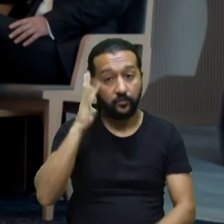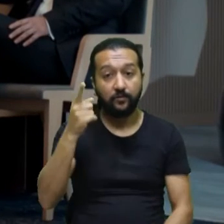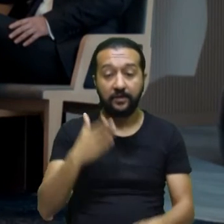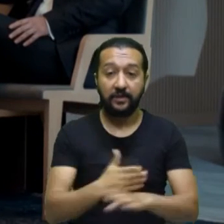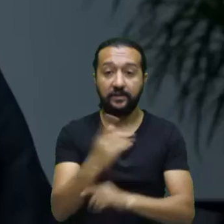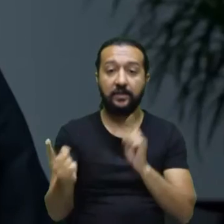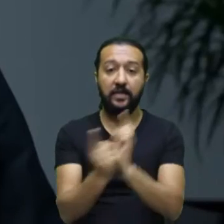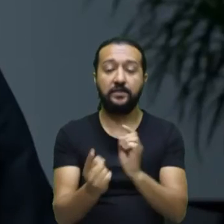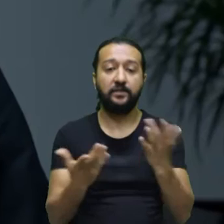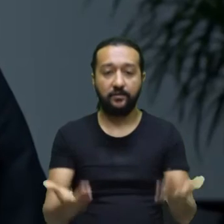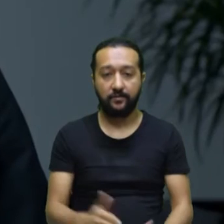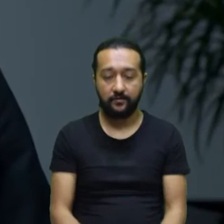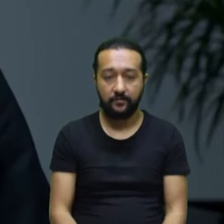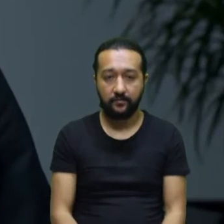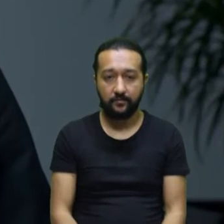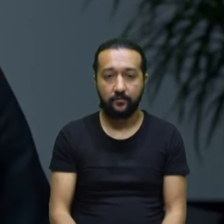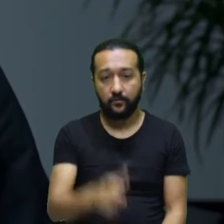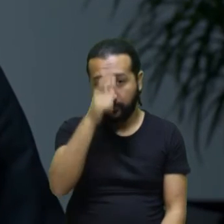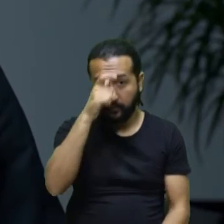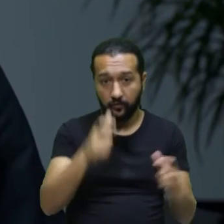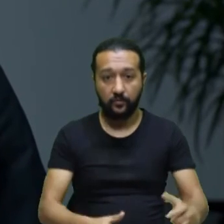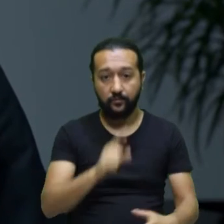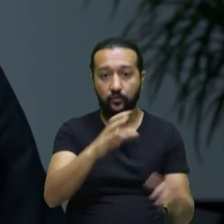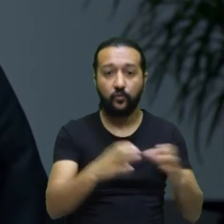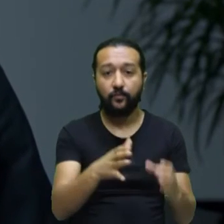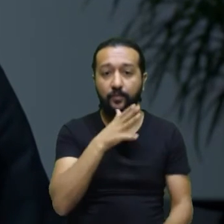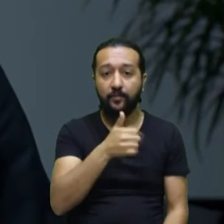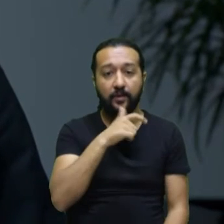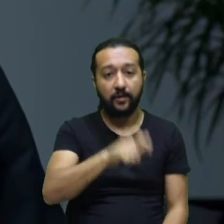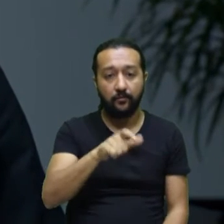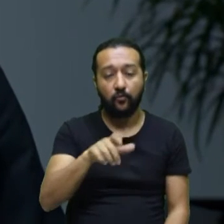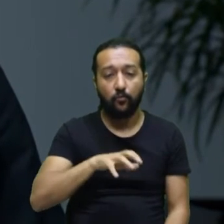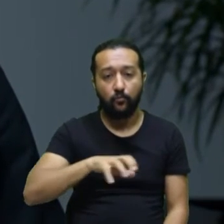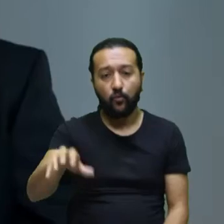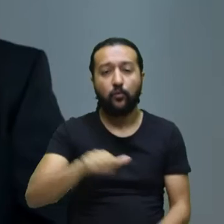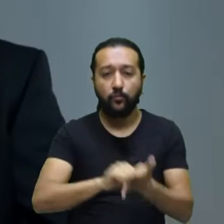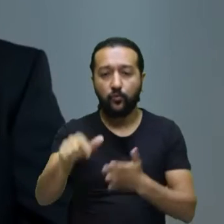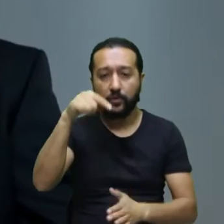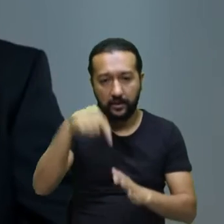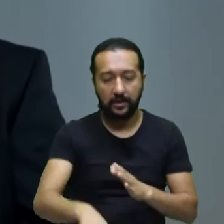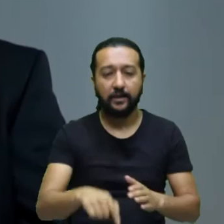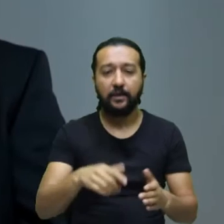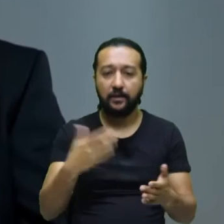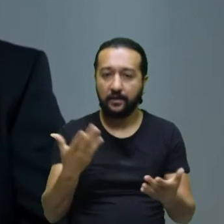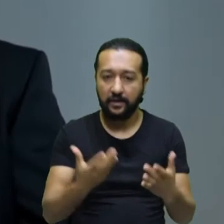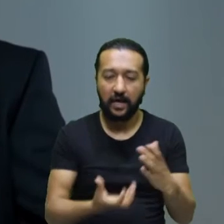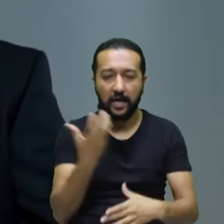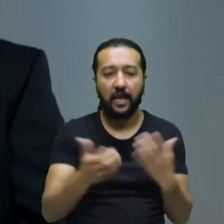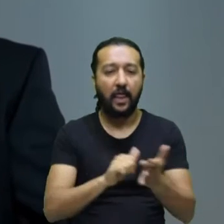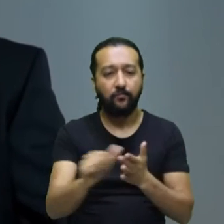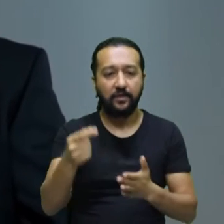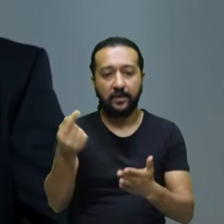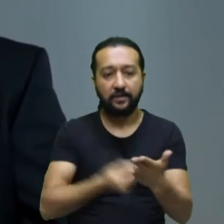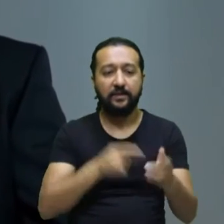bir gerçekle karşılaştık. Türkiye'den bir grup bilim adamı bölgenin bütün yeraltı kaynaklarının haritasını çıkarmış.